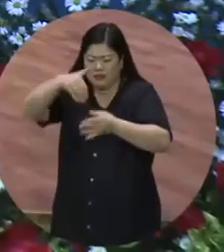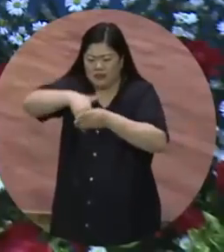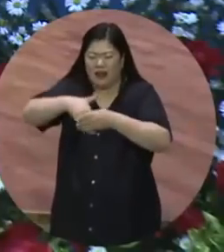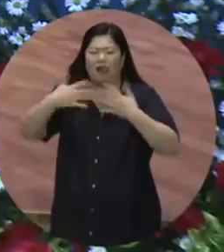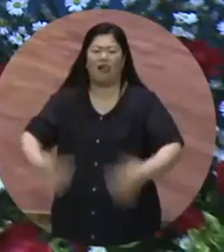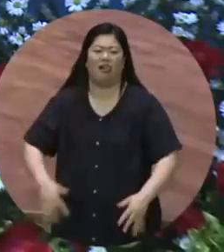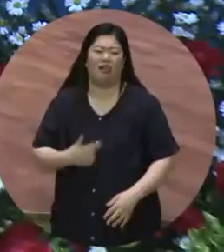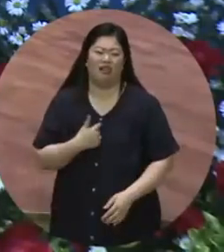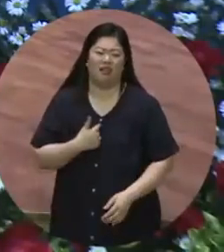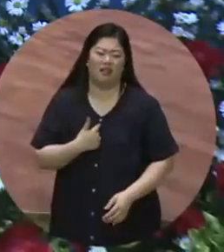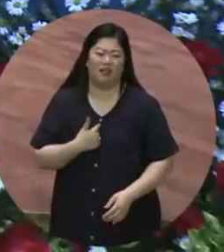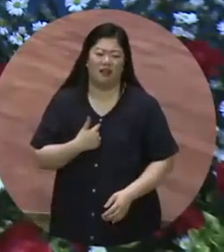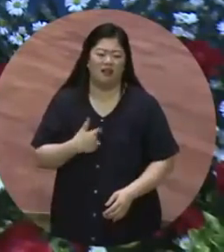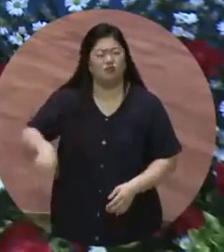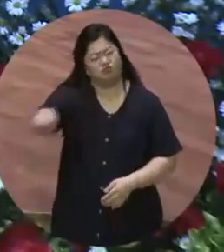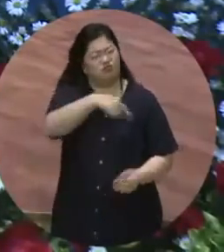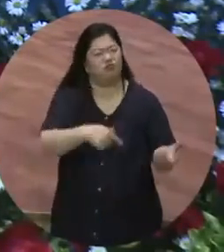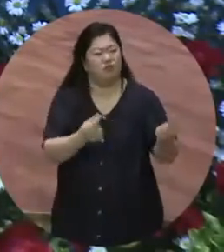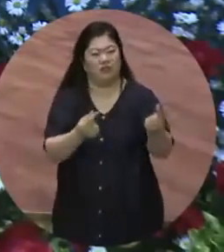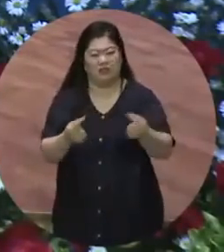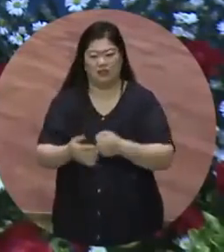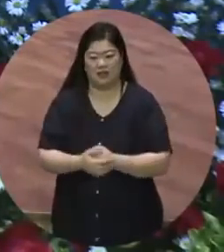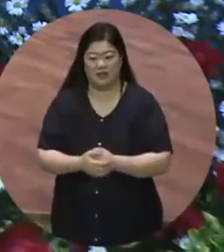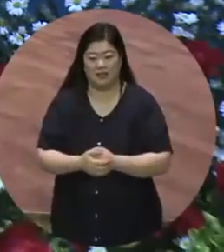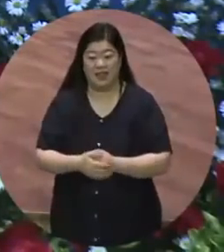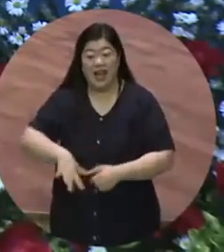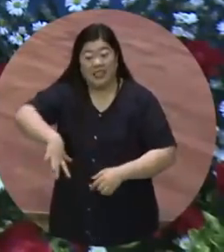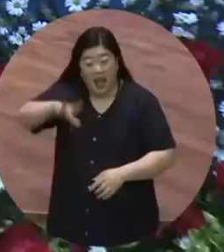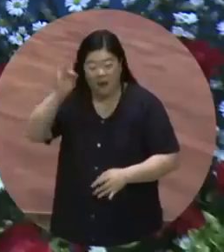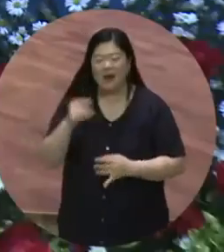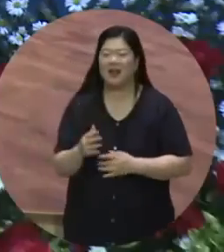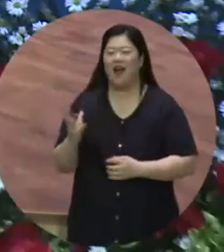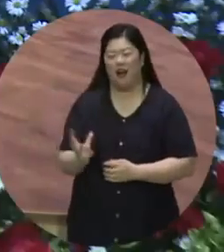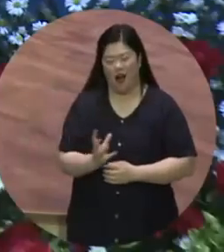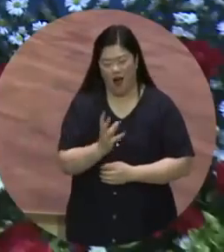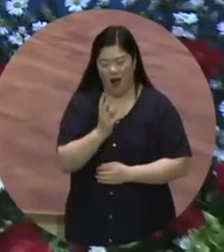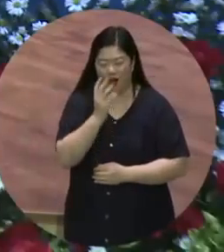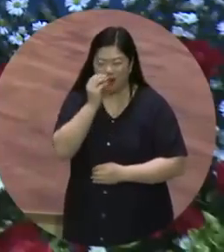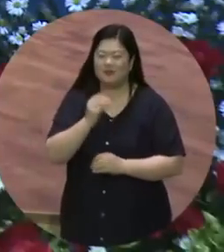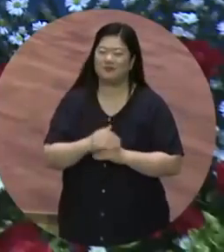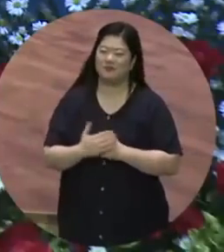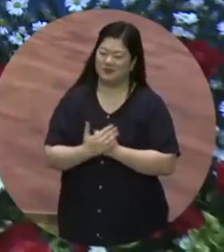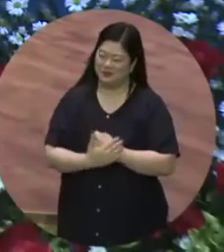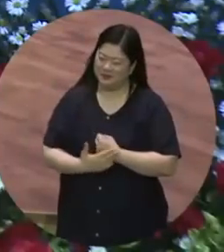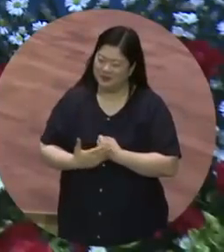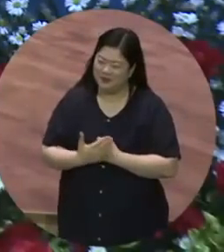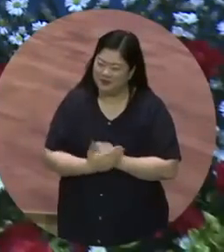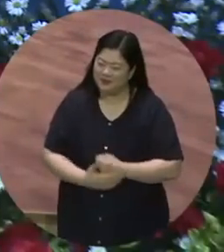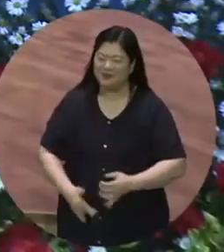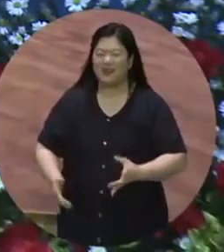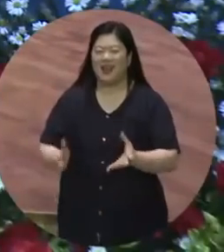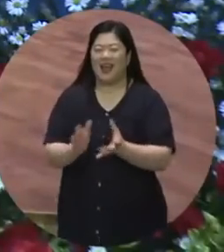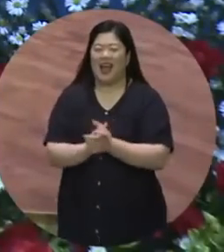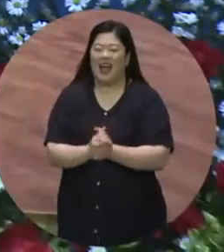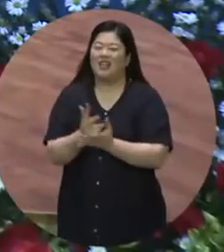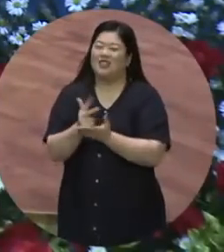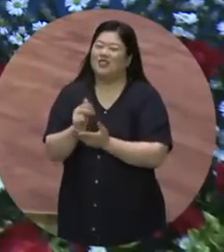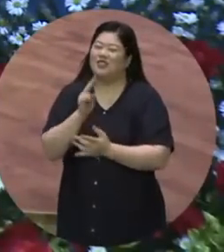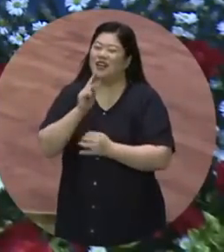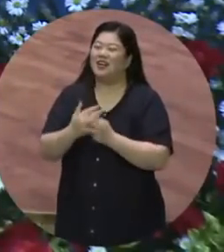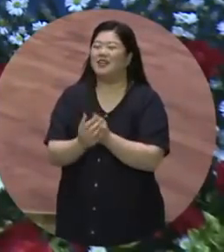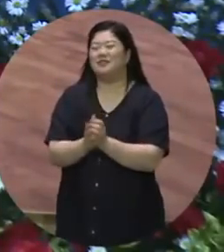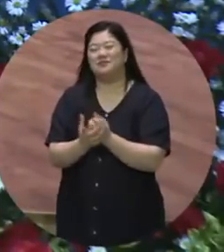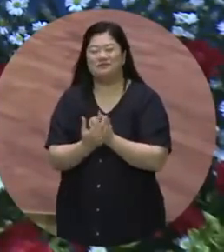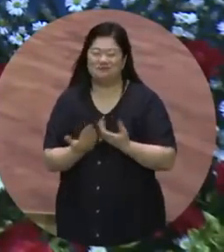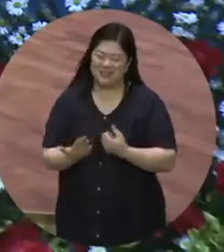나오니까 세상 말로 막 잘하다가 한 방에 또 왕창 또 다 무너져. 주여 하고 정찰해 보면 다 깨져